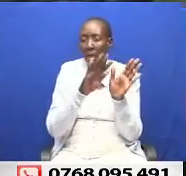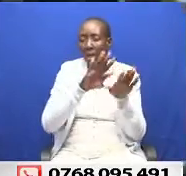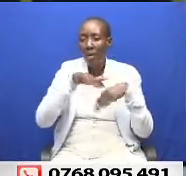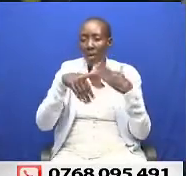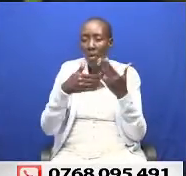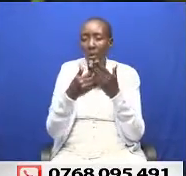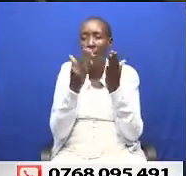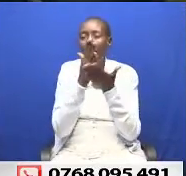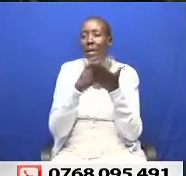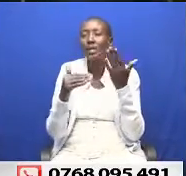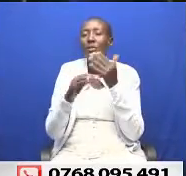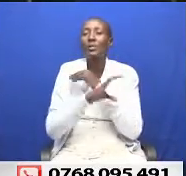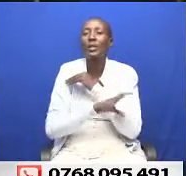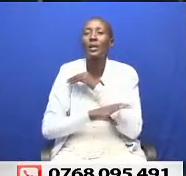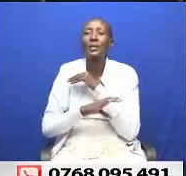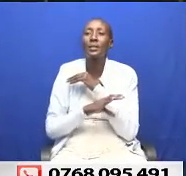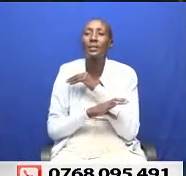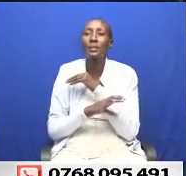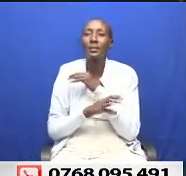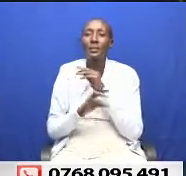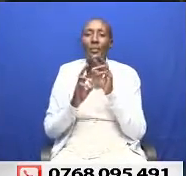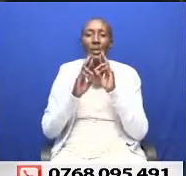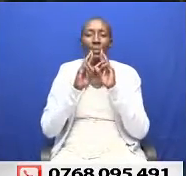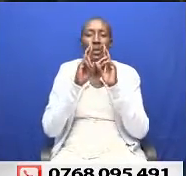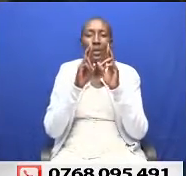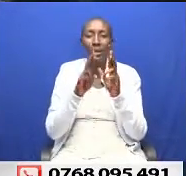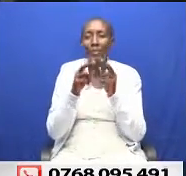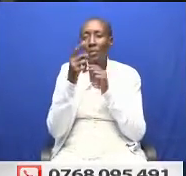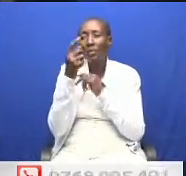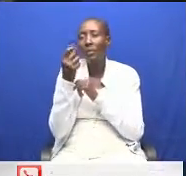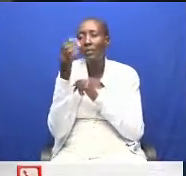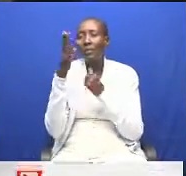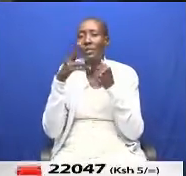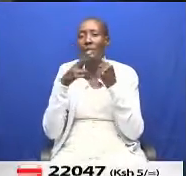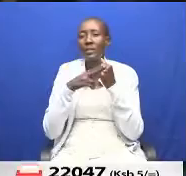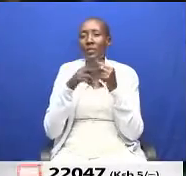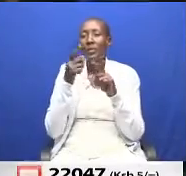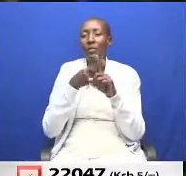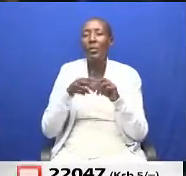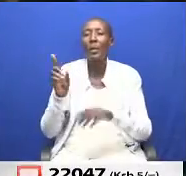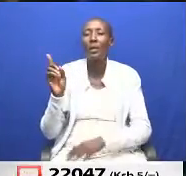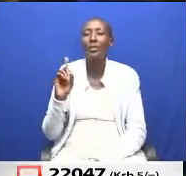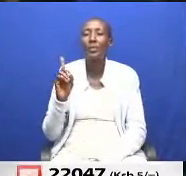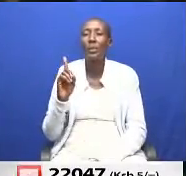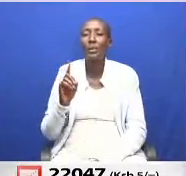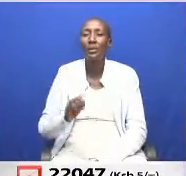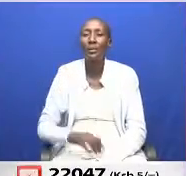ya nchi hii. Clifford Ndubi, TV47, Nairobi.